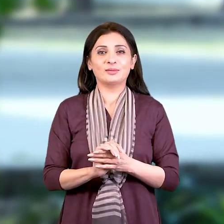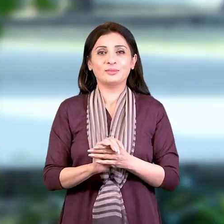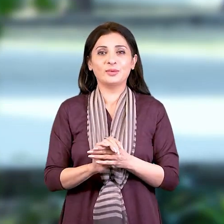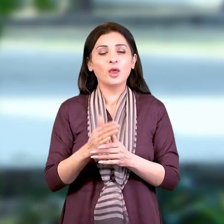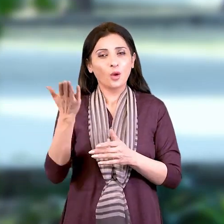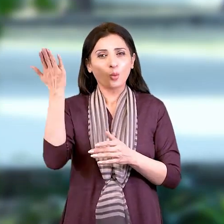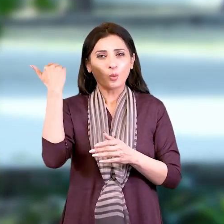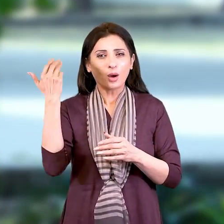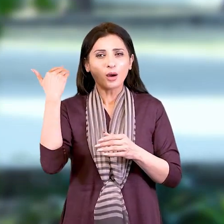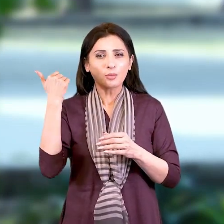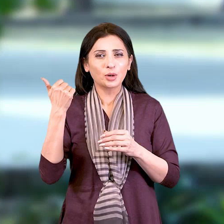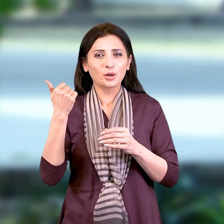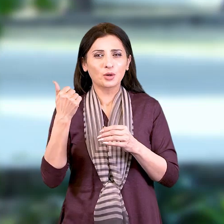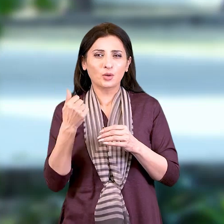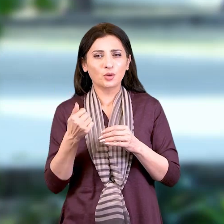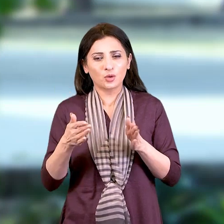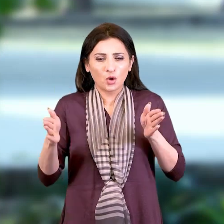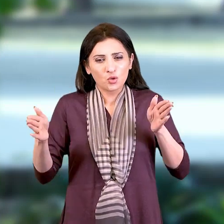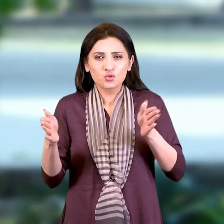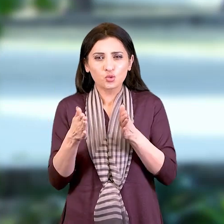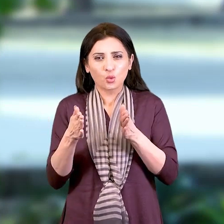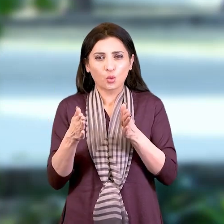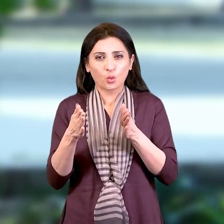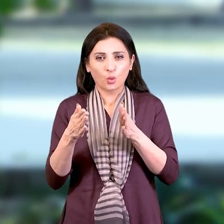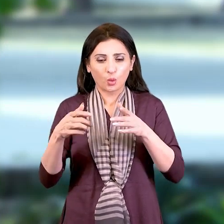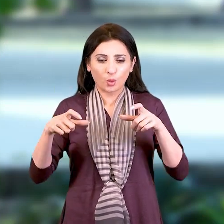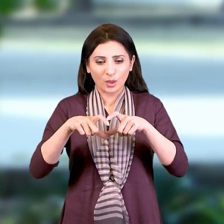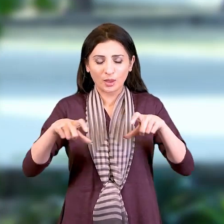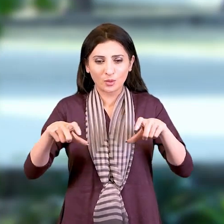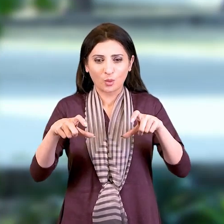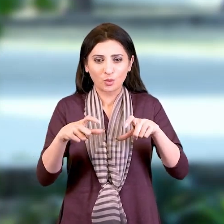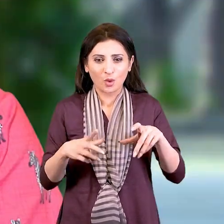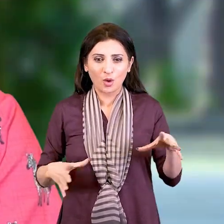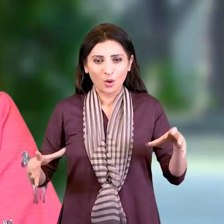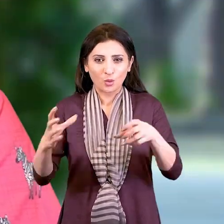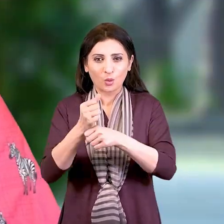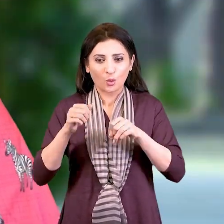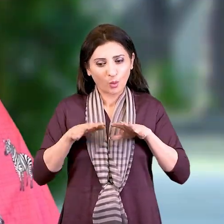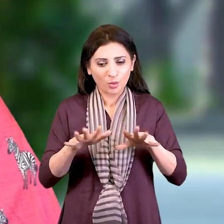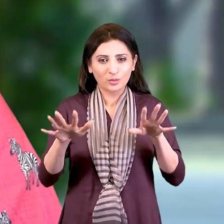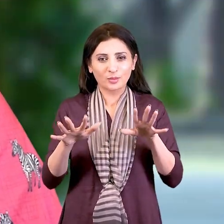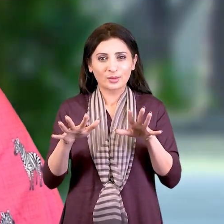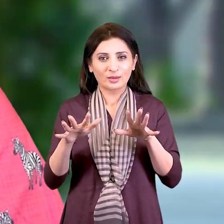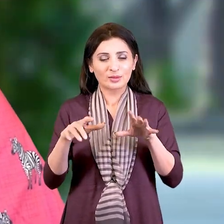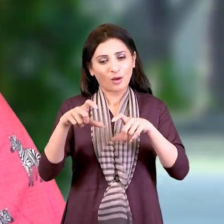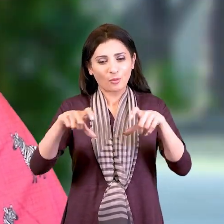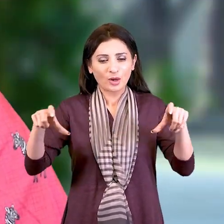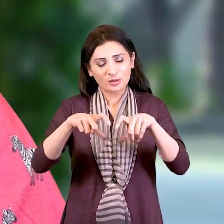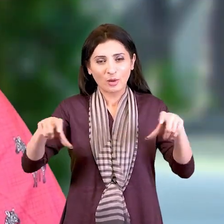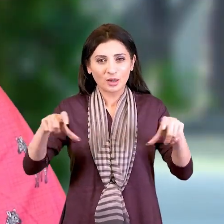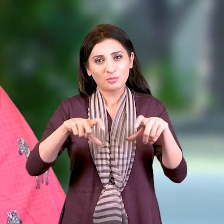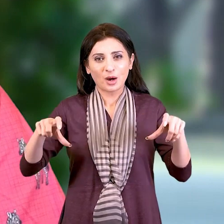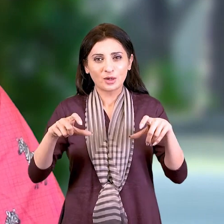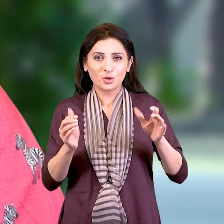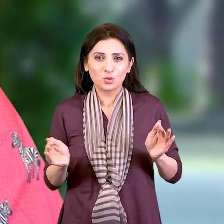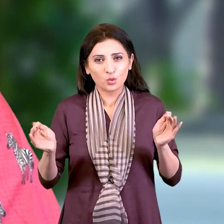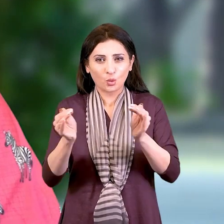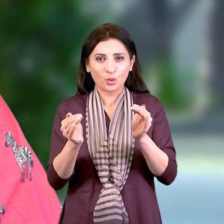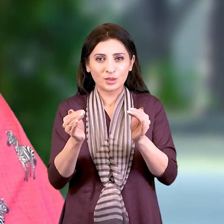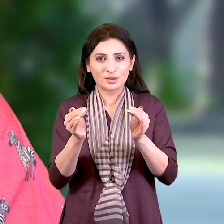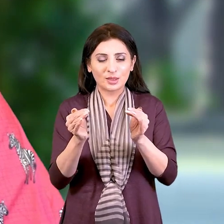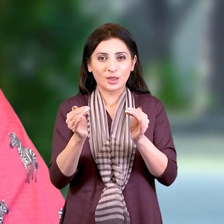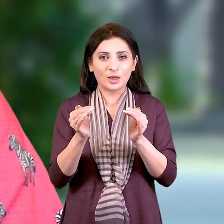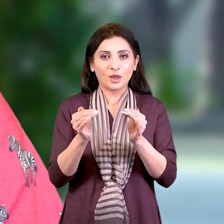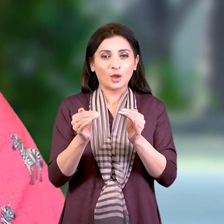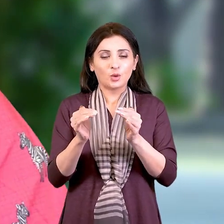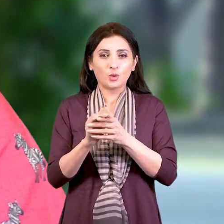करें where they can. उस टाइम पे we were talking about smaller get togethers because जब initial time of COVID passed by तो थोड़े